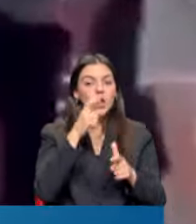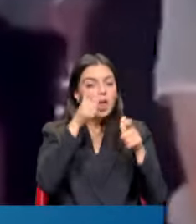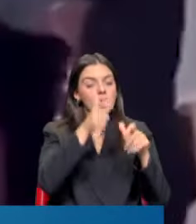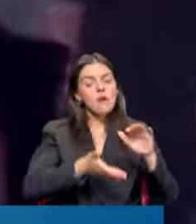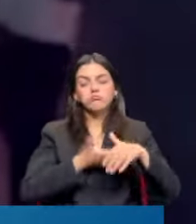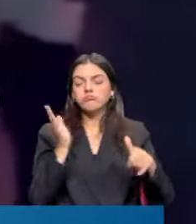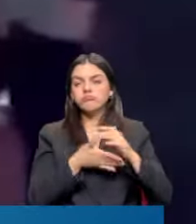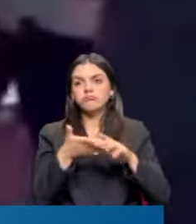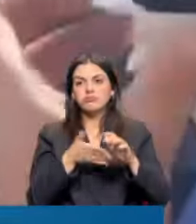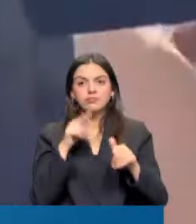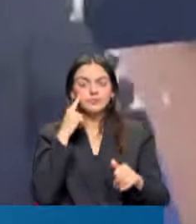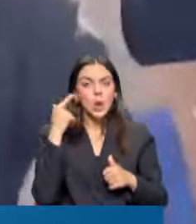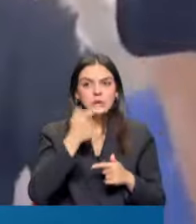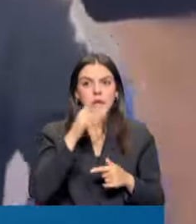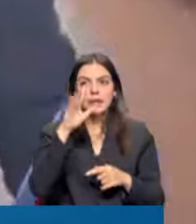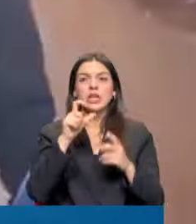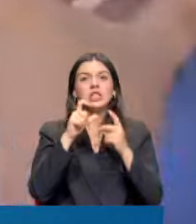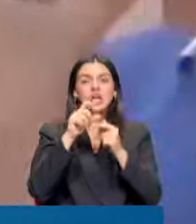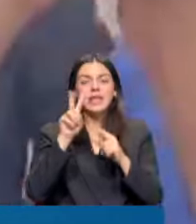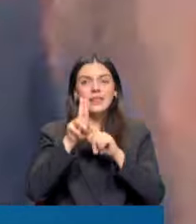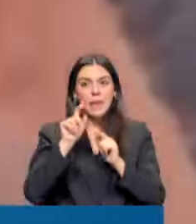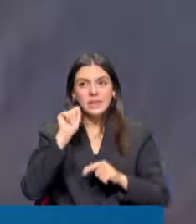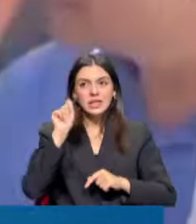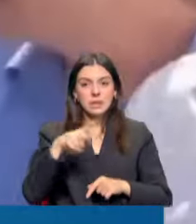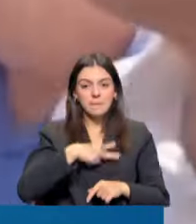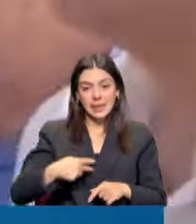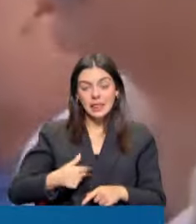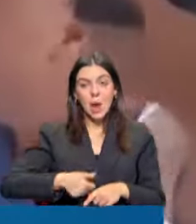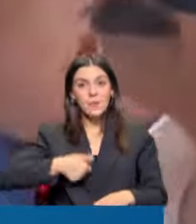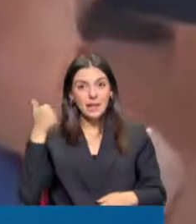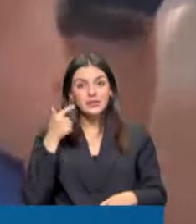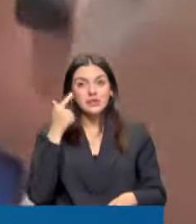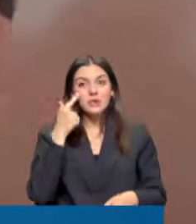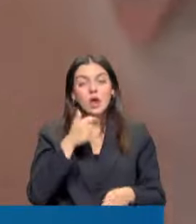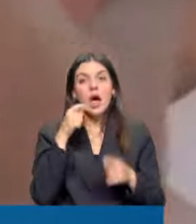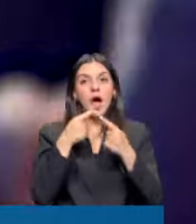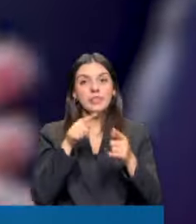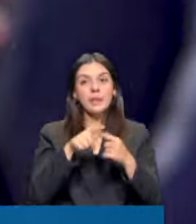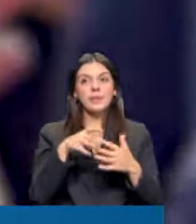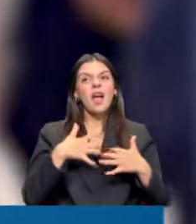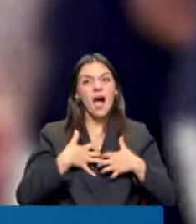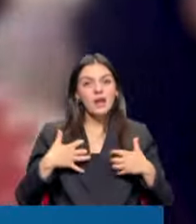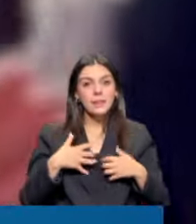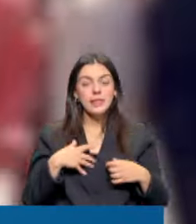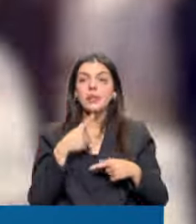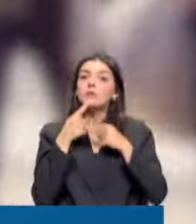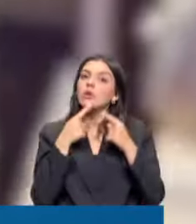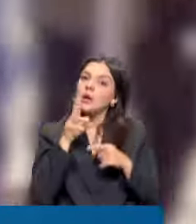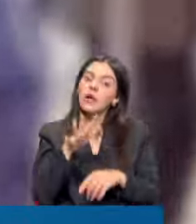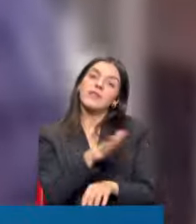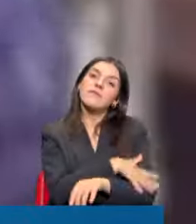ederek gösterdi. Şehit Kamil ilçesi belediye başkanı milli mücadelede Gaziantep'in kahramanlarına vurgu yaparken